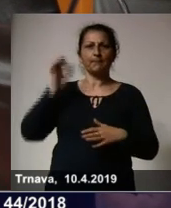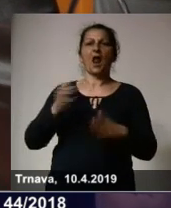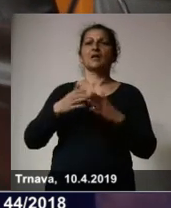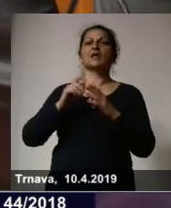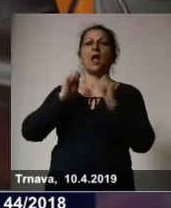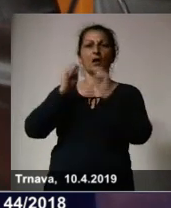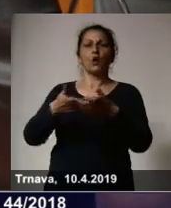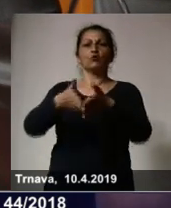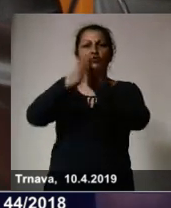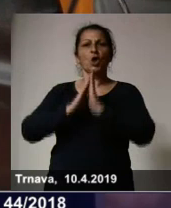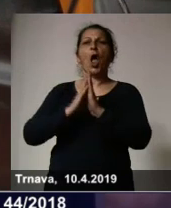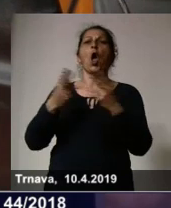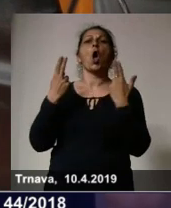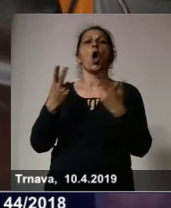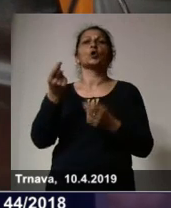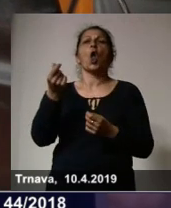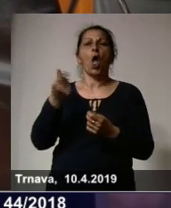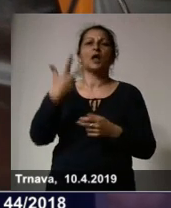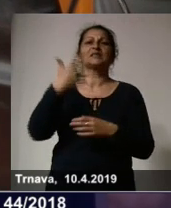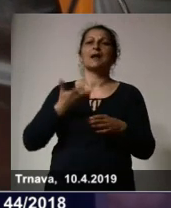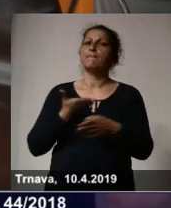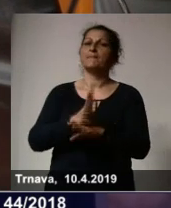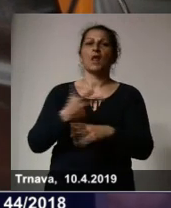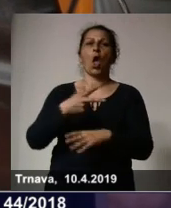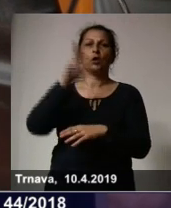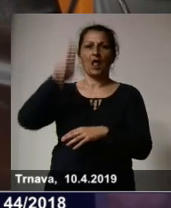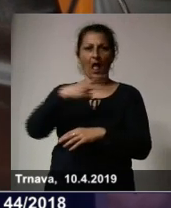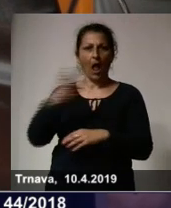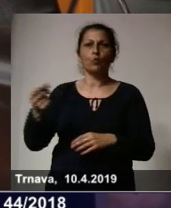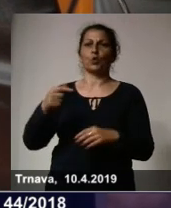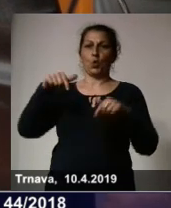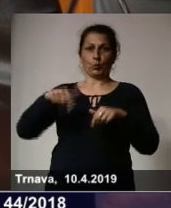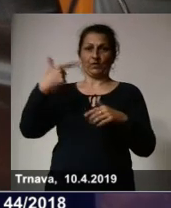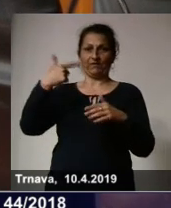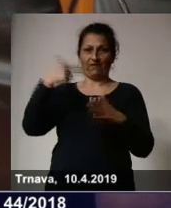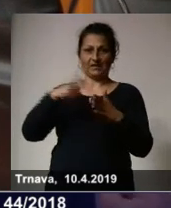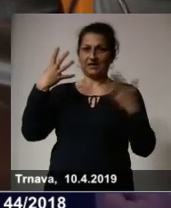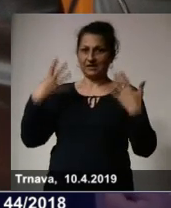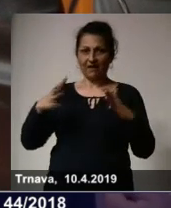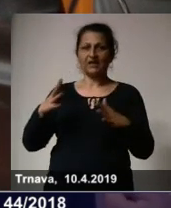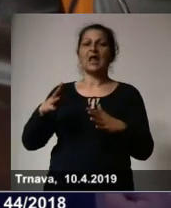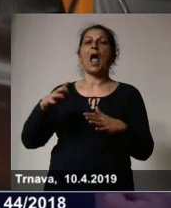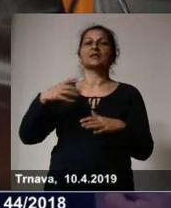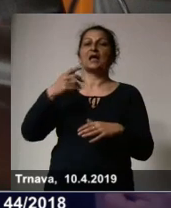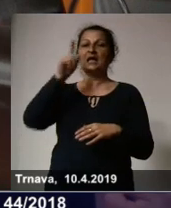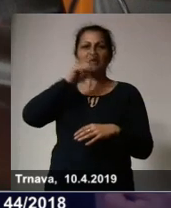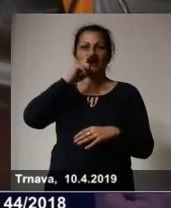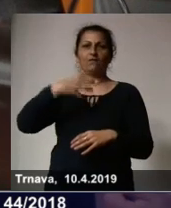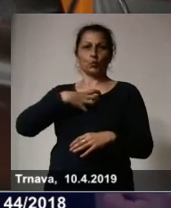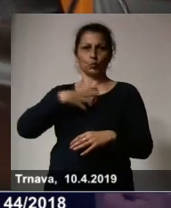žiadosti v hodnote skoro 3 milióny eur. Pre tento kalendárny rok Trnavská župa a